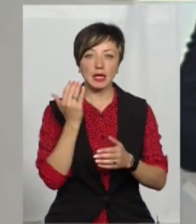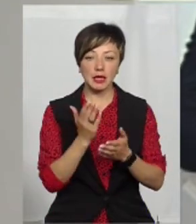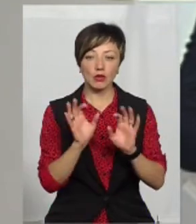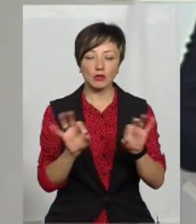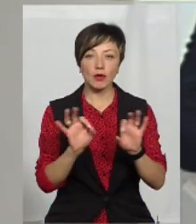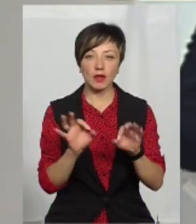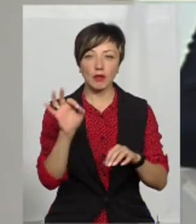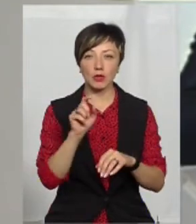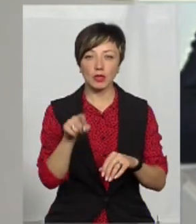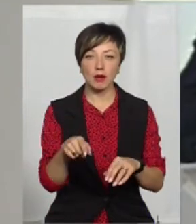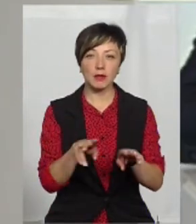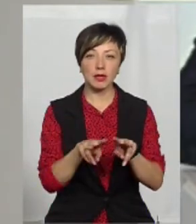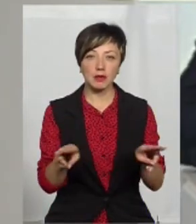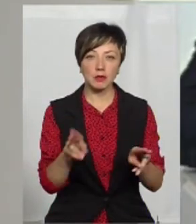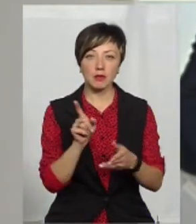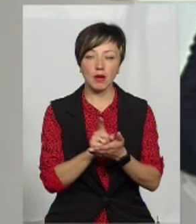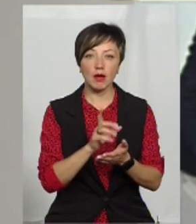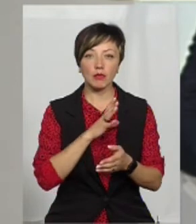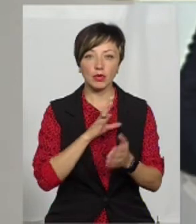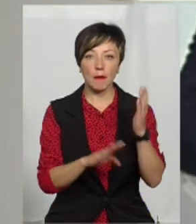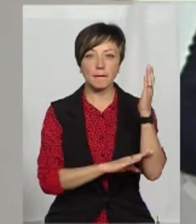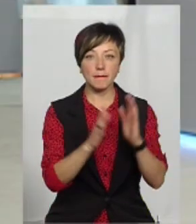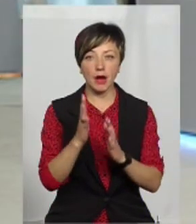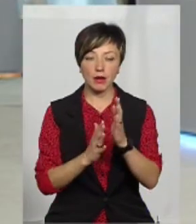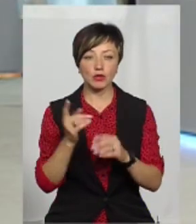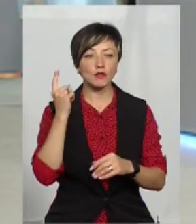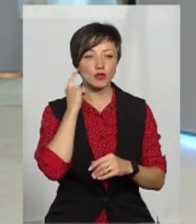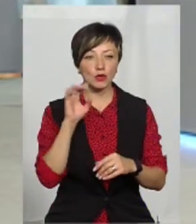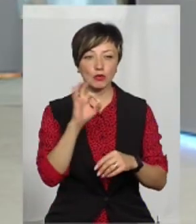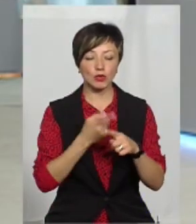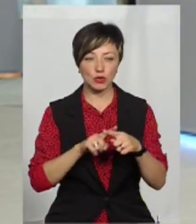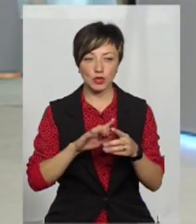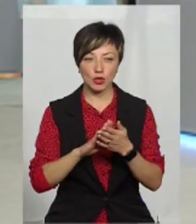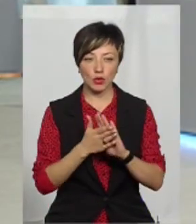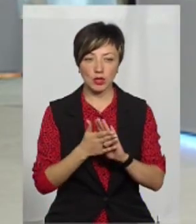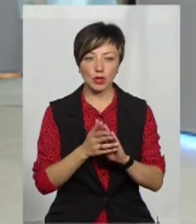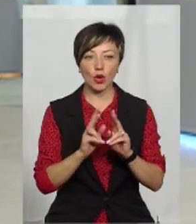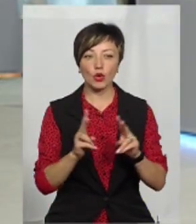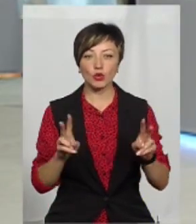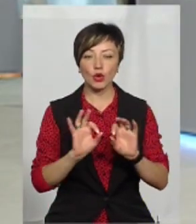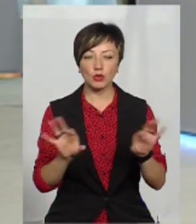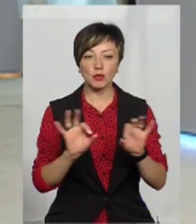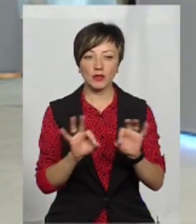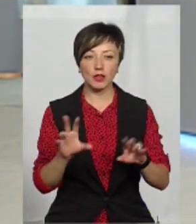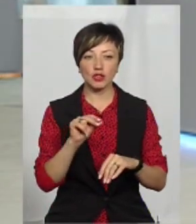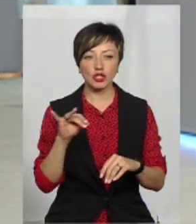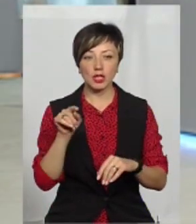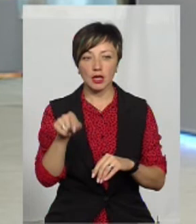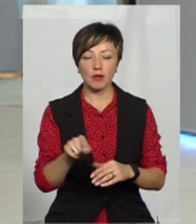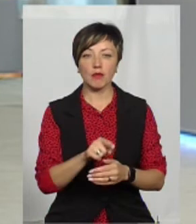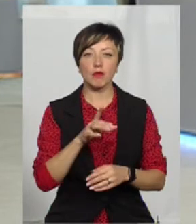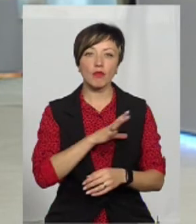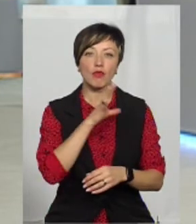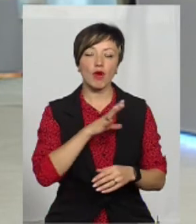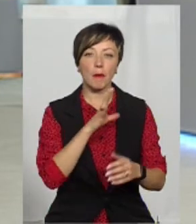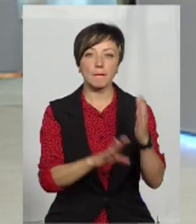їй розповідали про те, що там нібито має бути парк. Ось, якщо ви чули про цю ситуацію, то хто таке розповідав, чи там